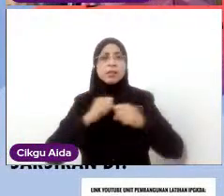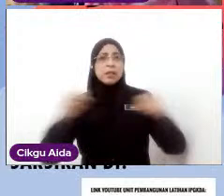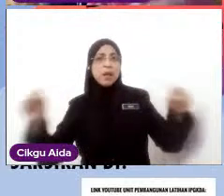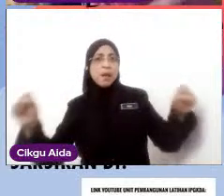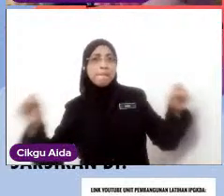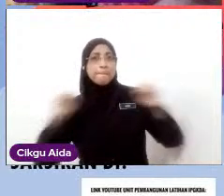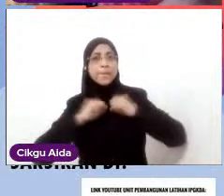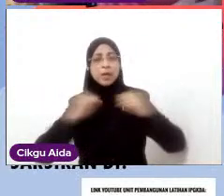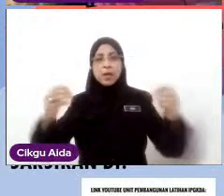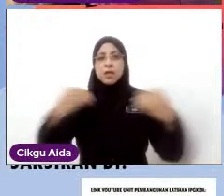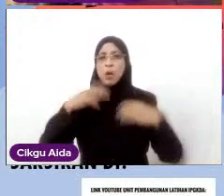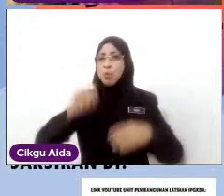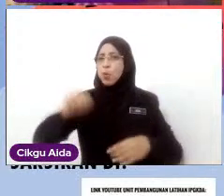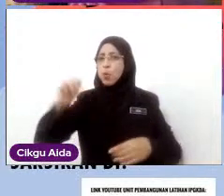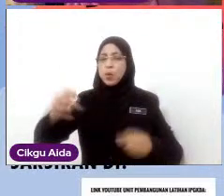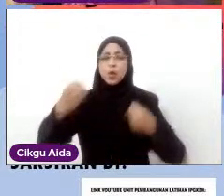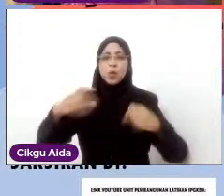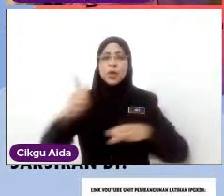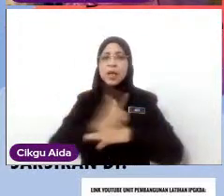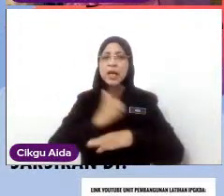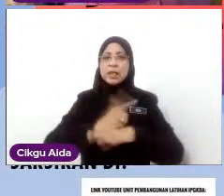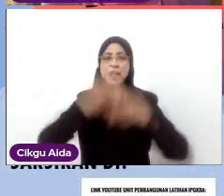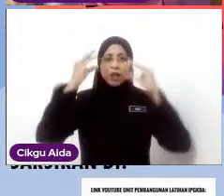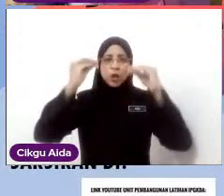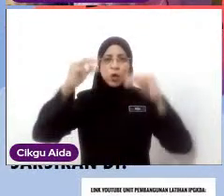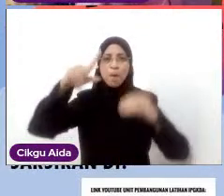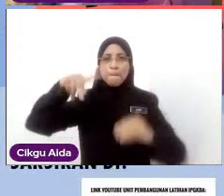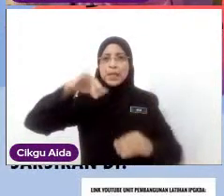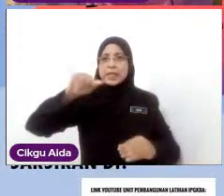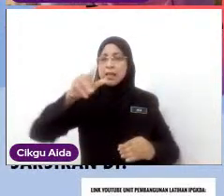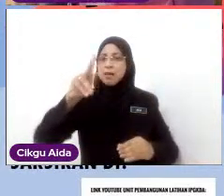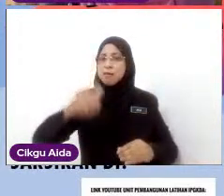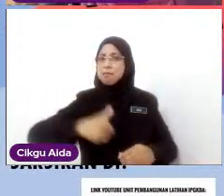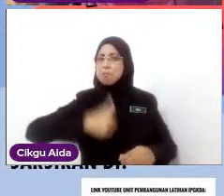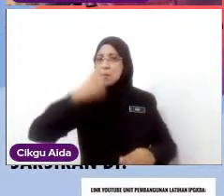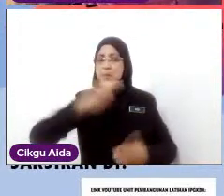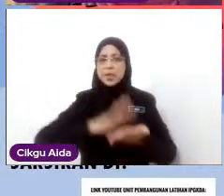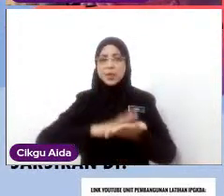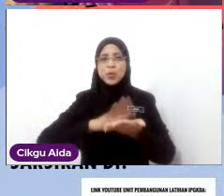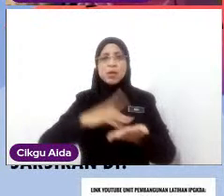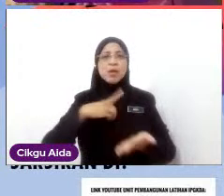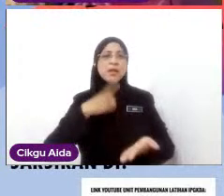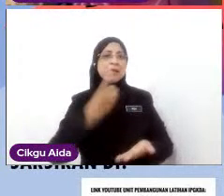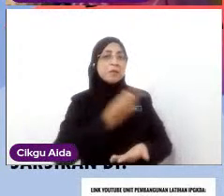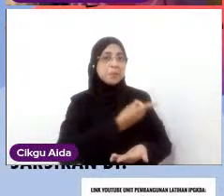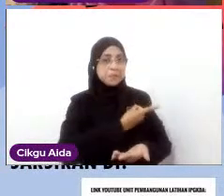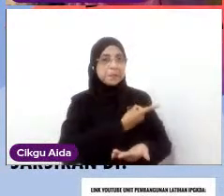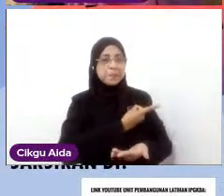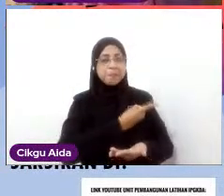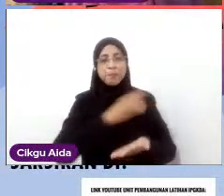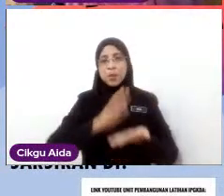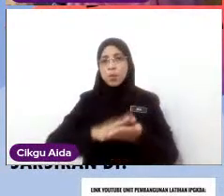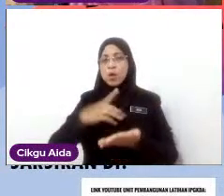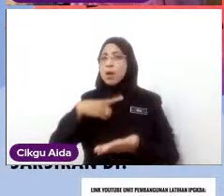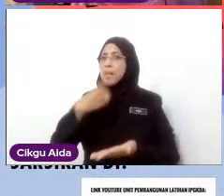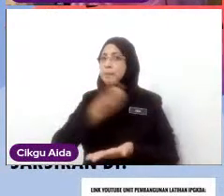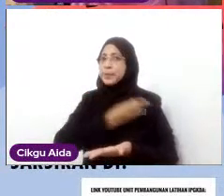dah dilatih dah. Cikgu-cikgu PJK hebat kita orang ni. Kami ada dua orang coach negara goalball lah dekat sekolah kami. Jadi